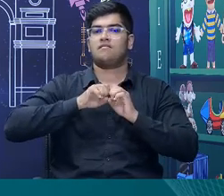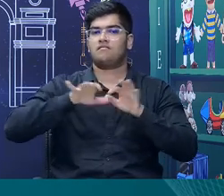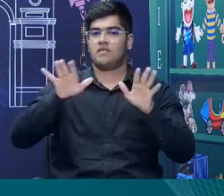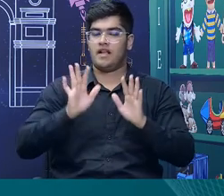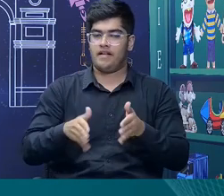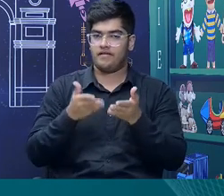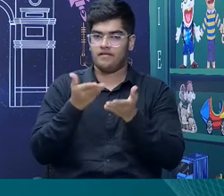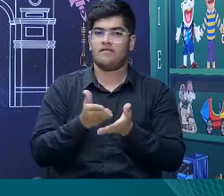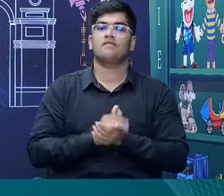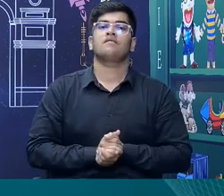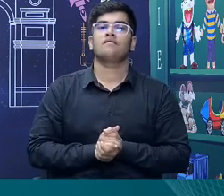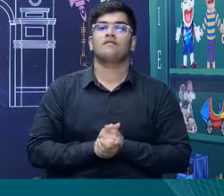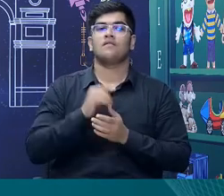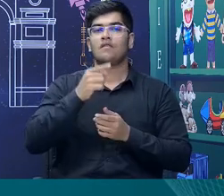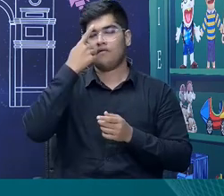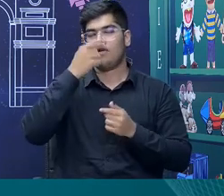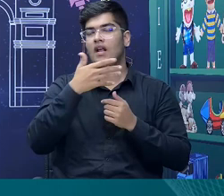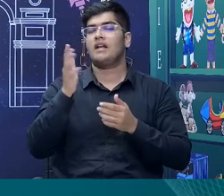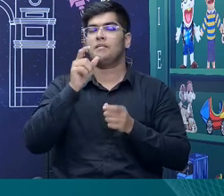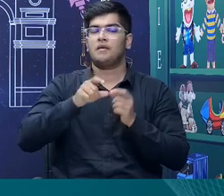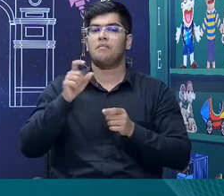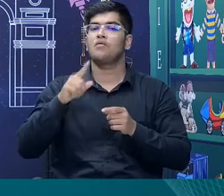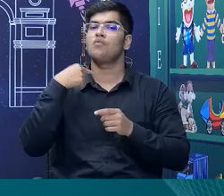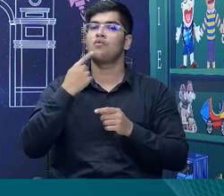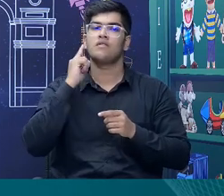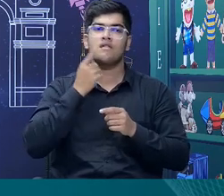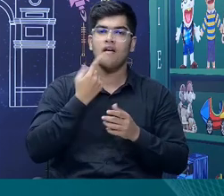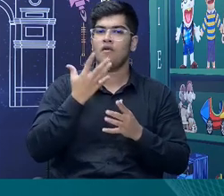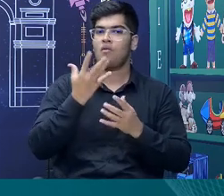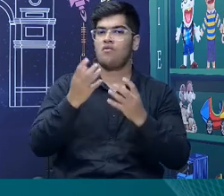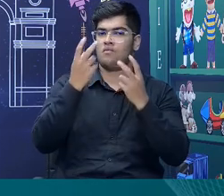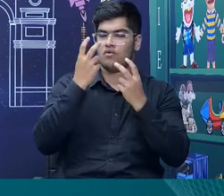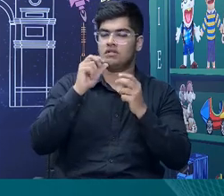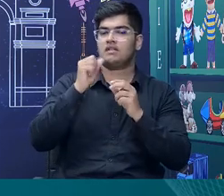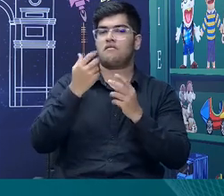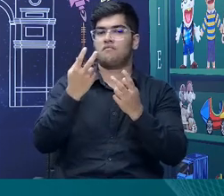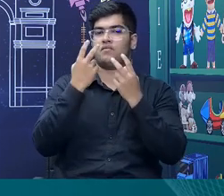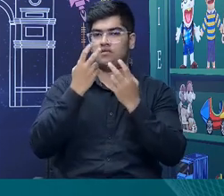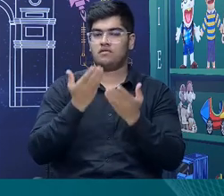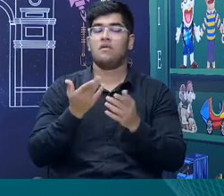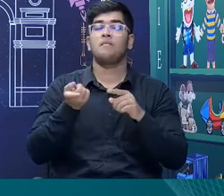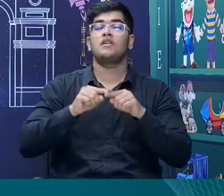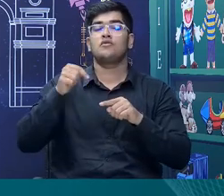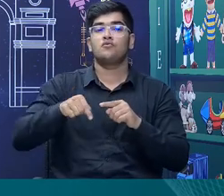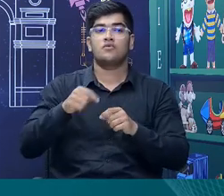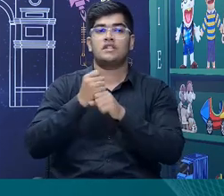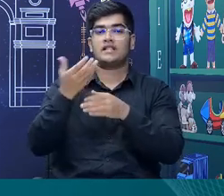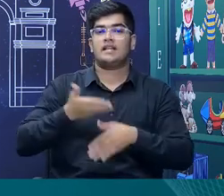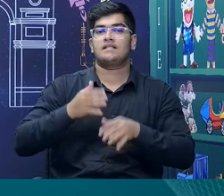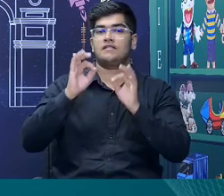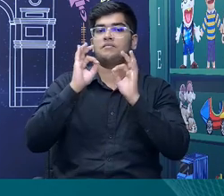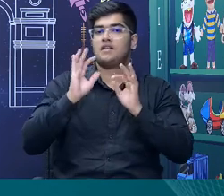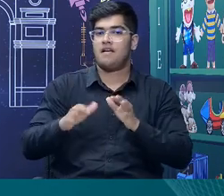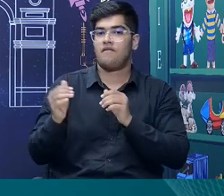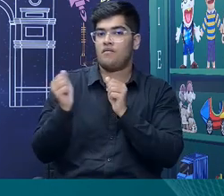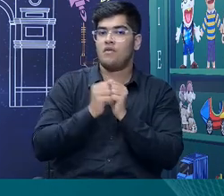करके आप तक पहुंचाएंगे ताकि आपको कोई परेशानी ना हो और हमारे साथ मौजूद हैं हमारी आज की एक मेहमान आई परिचय करवाएंगे